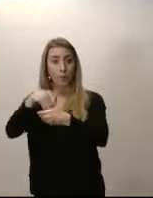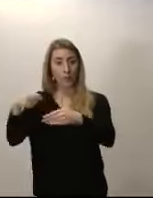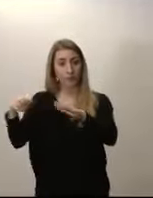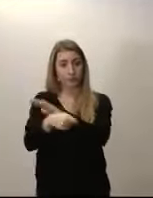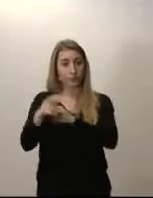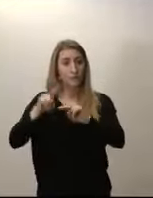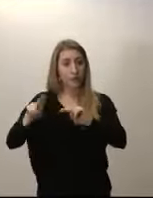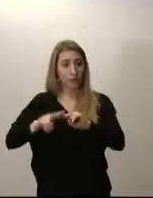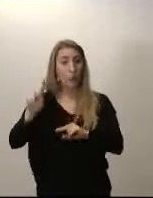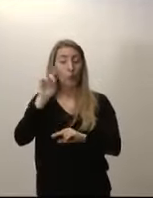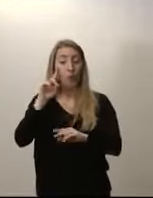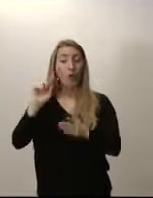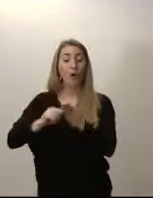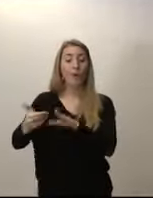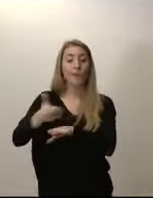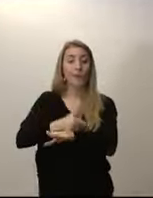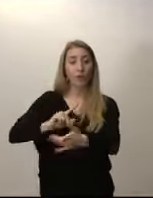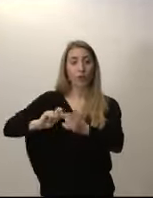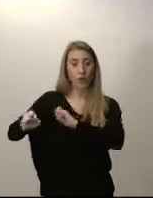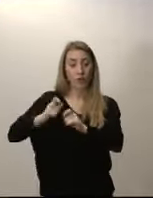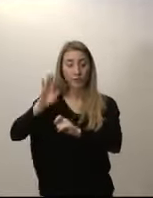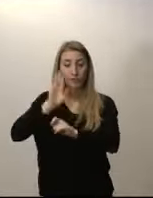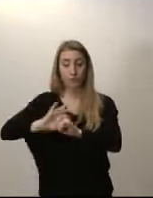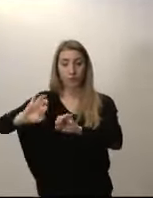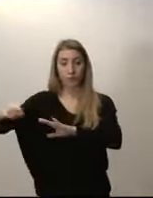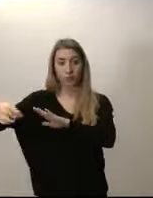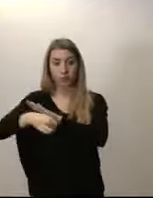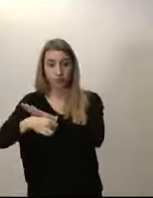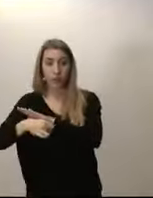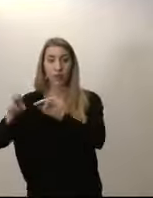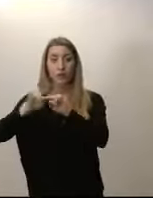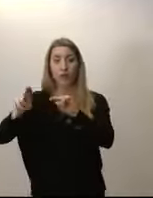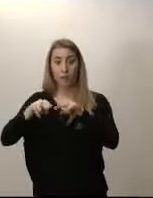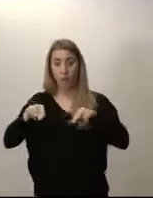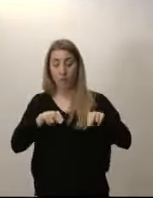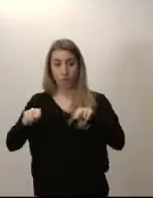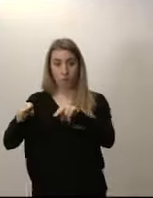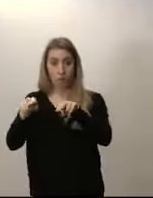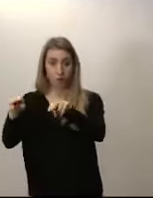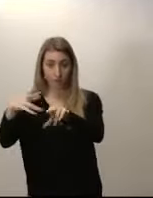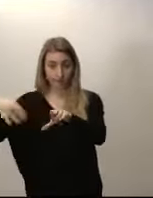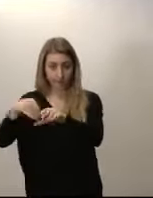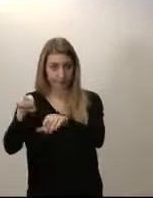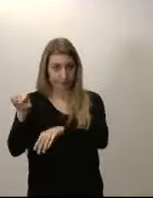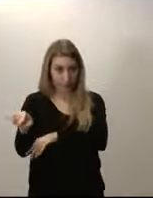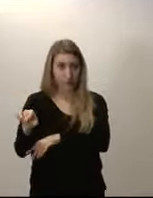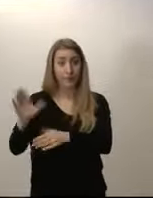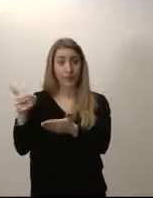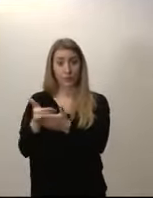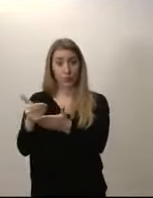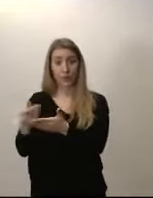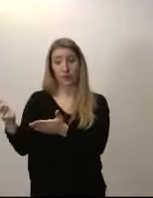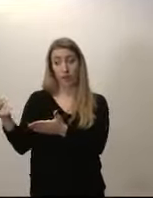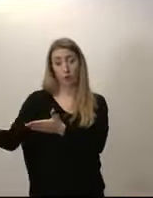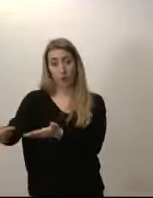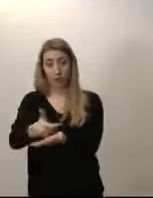dans les négociations avec le promoteur, on demande qu'il participe notamment aux travaux de voirie, eh bien, les sommes recueillies viennent dans cette